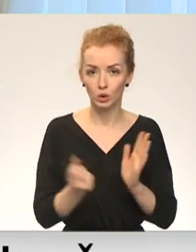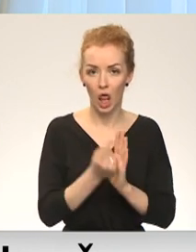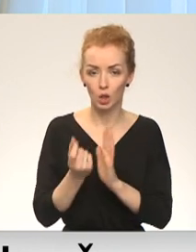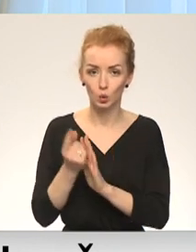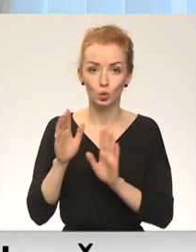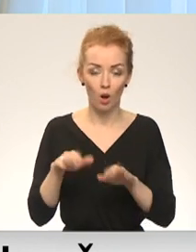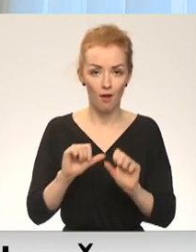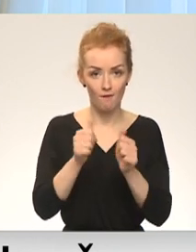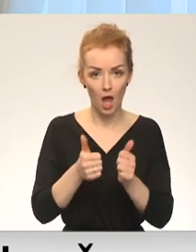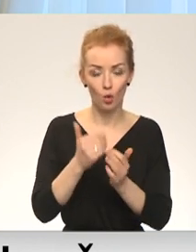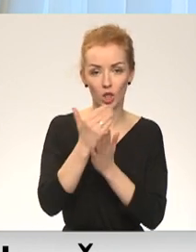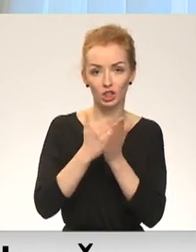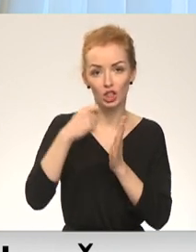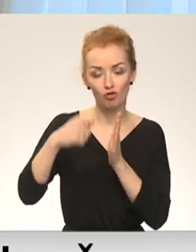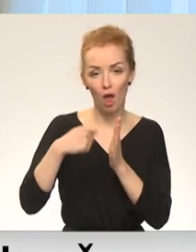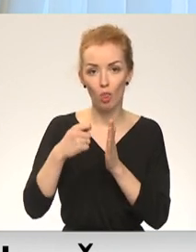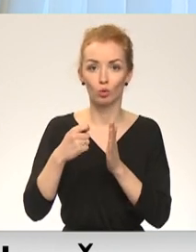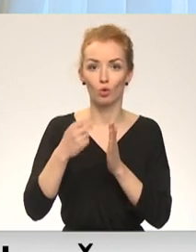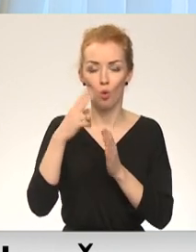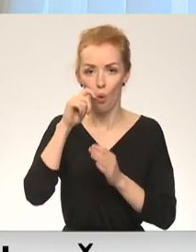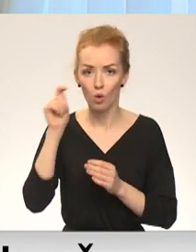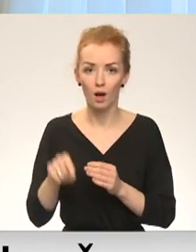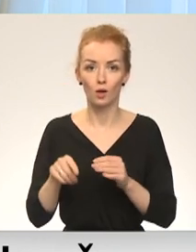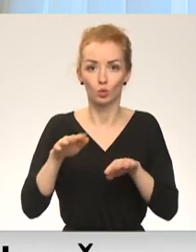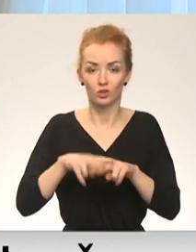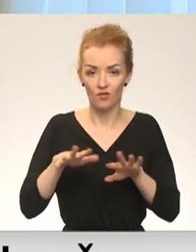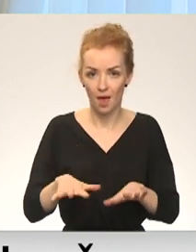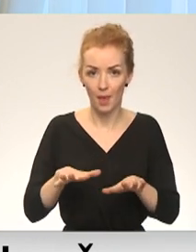lai veidot sižetus gan no pašas Ukrainas, gan šeit analizētu visu notiekošo.